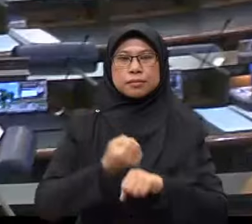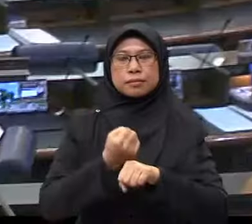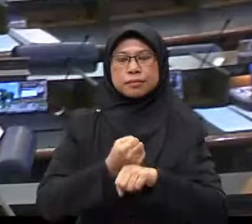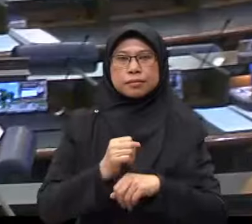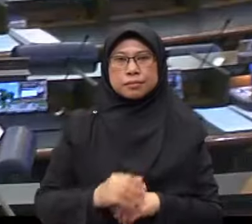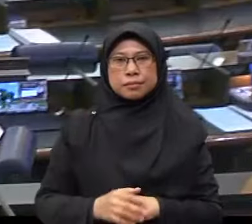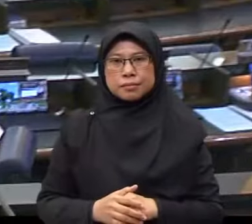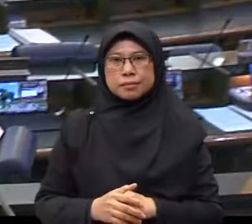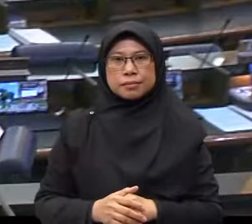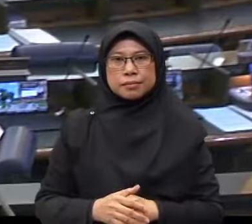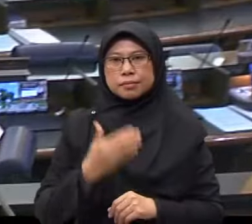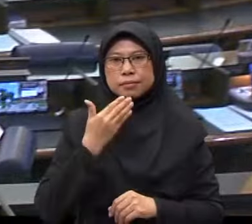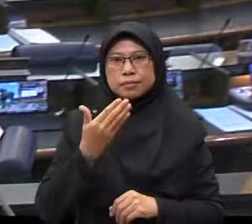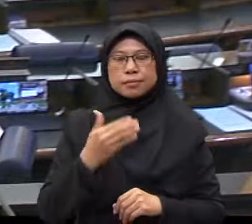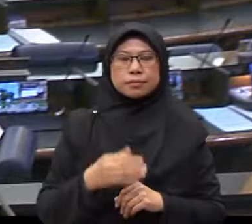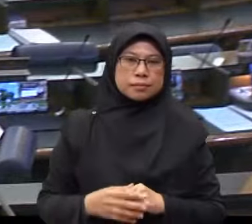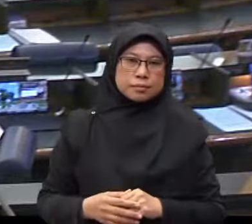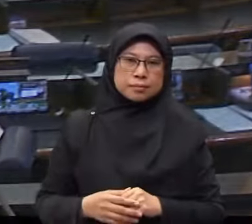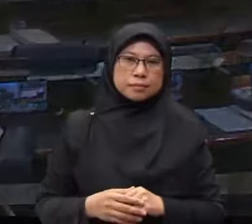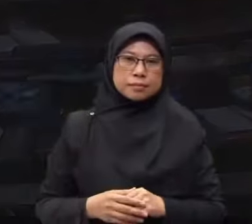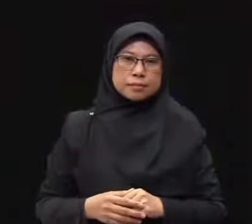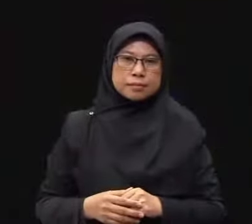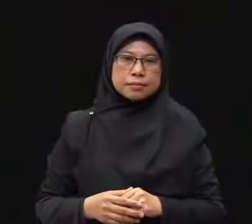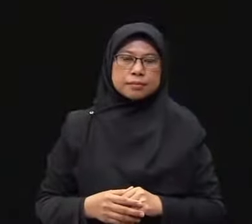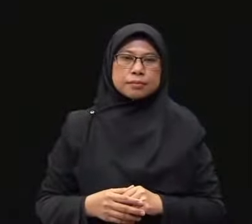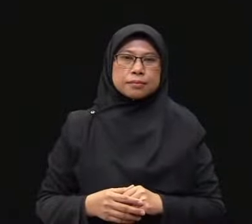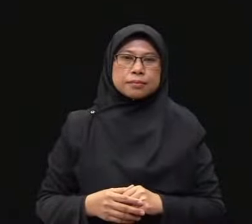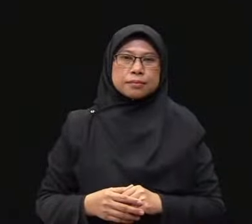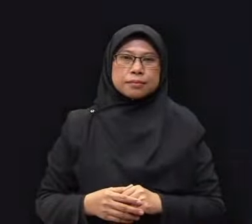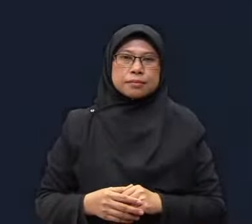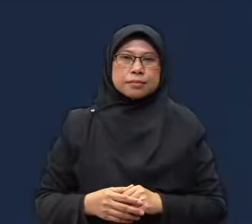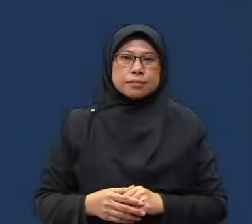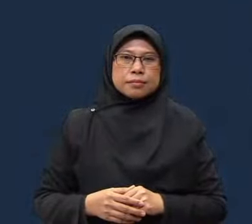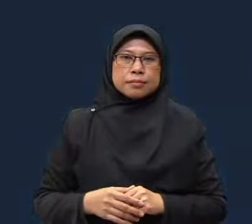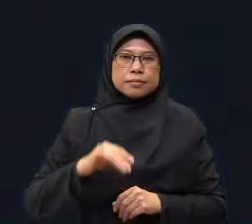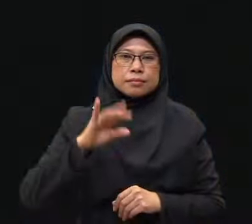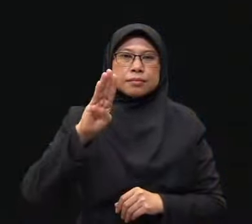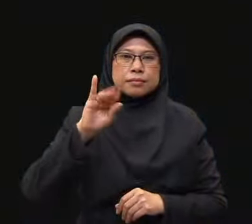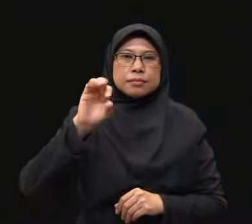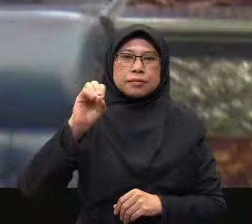terima kasih dipertua dan menteri baik berbalik kepada